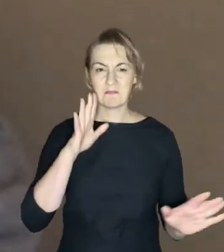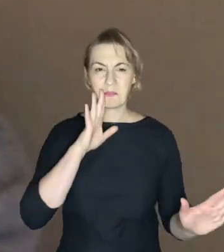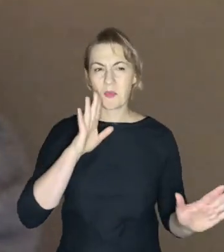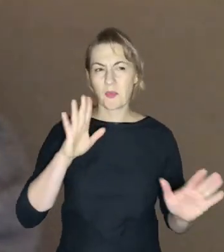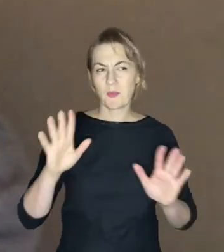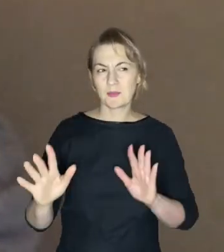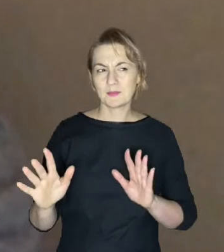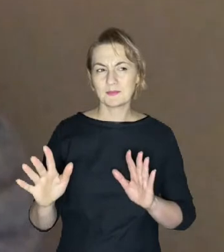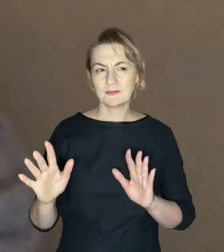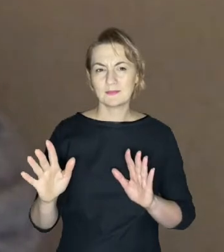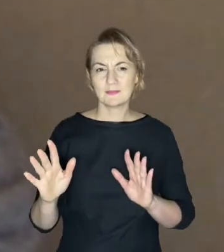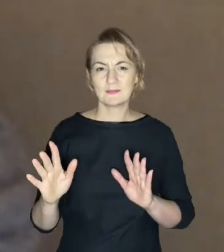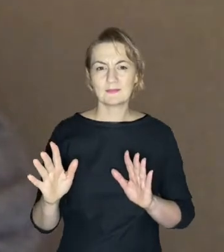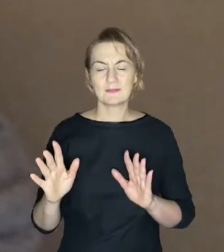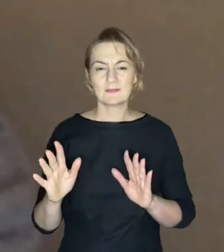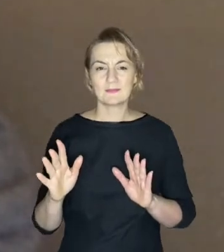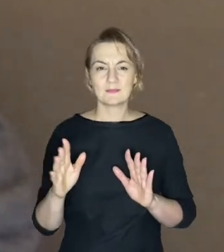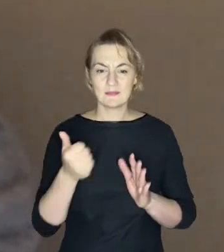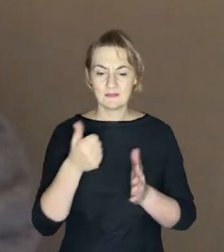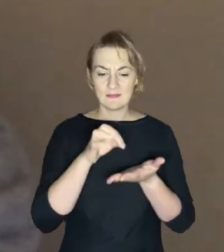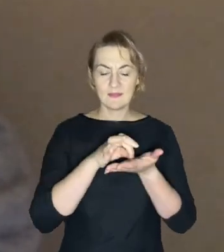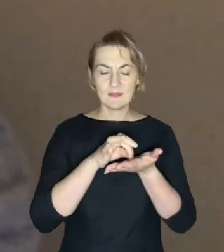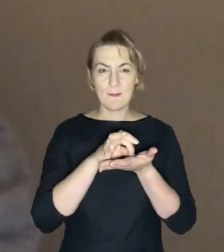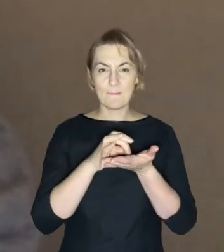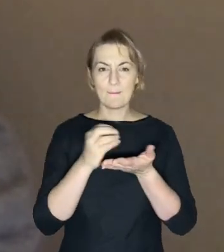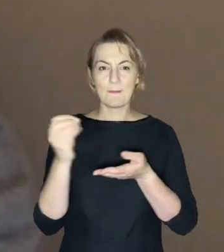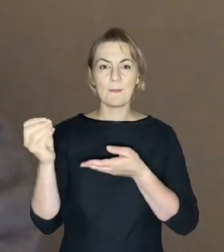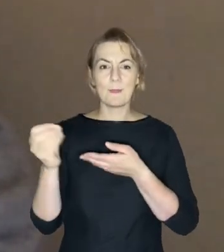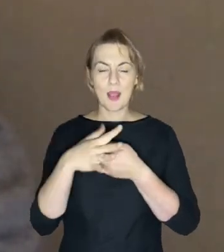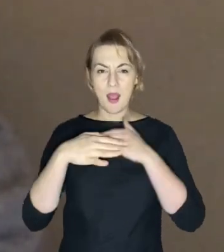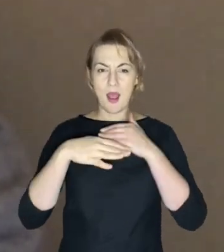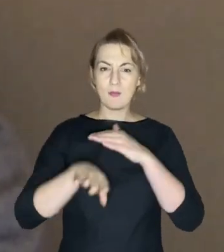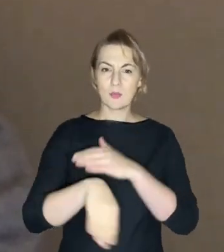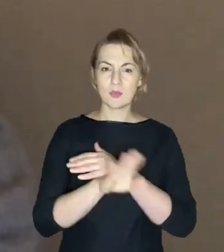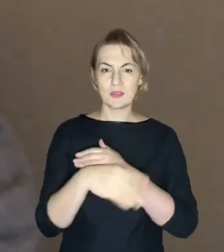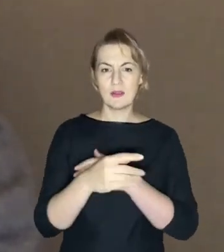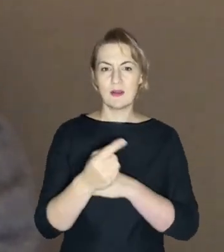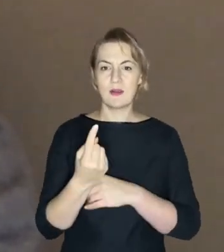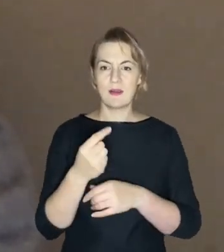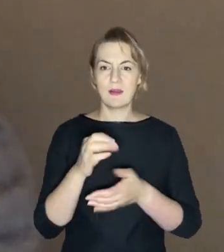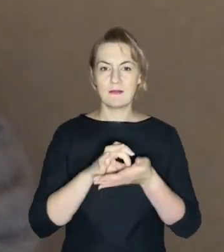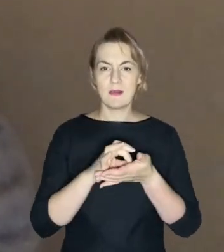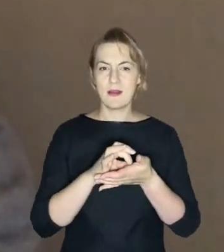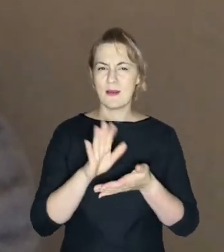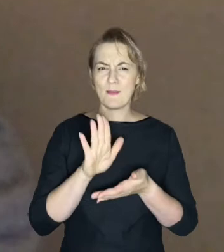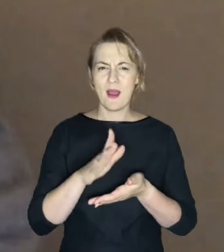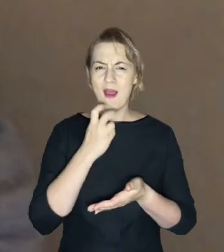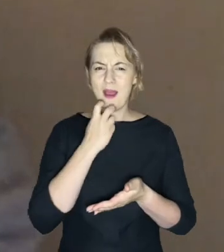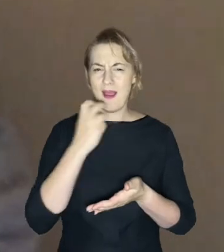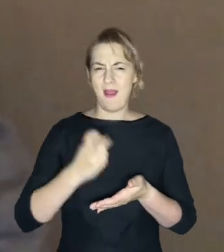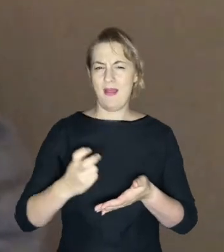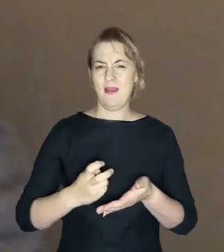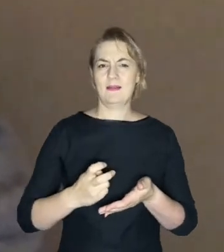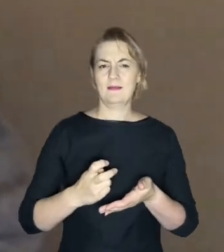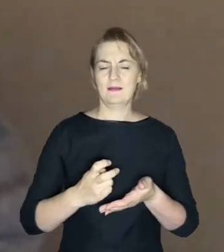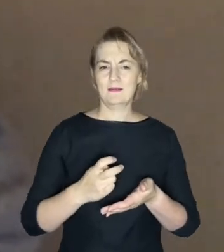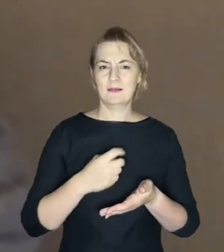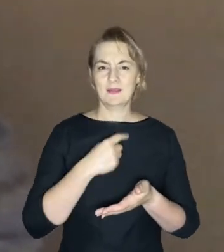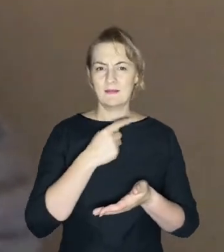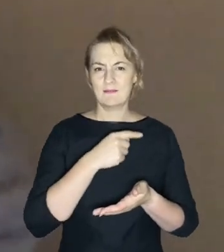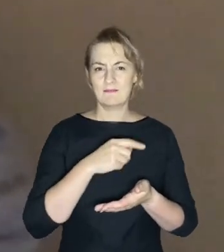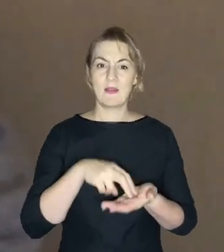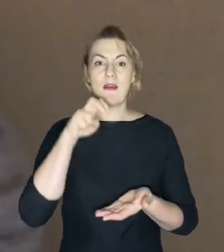tak jakby jedno ziarnko piasku na pustyni dostało nagle takiej energii, że zaczynało